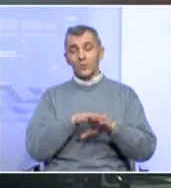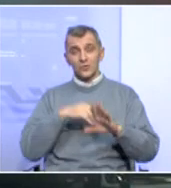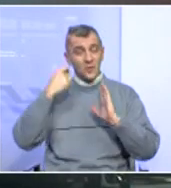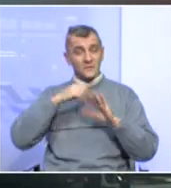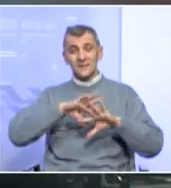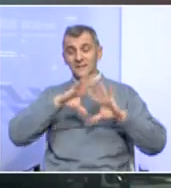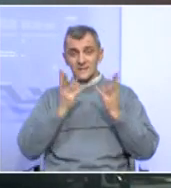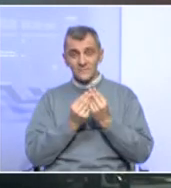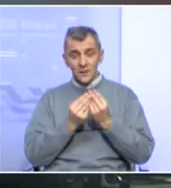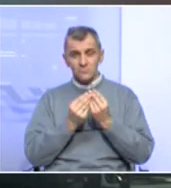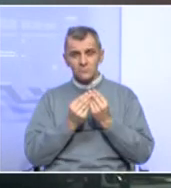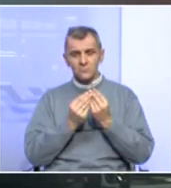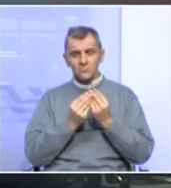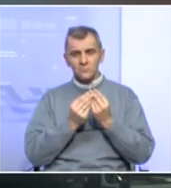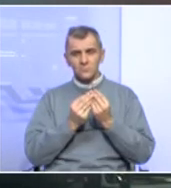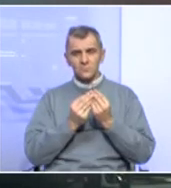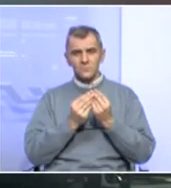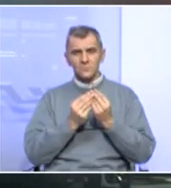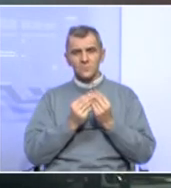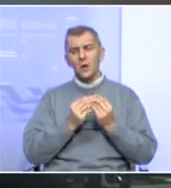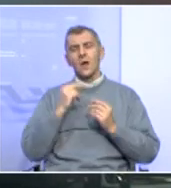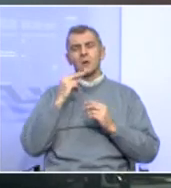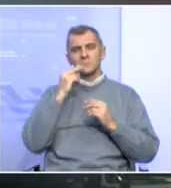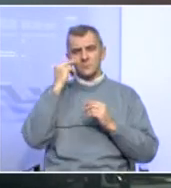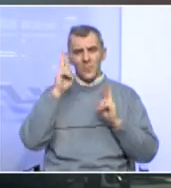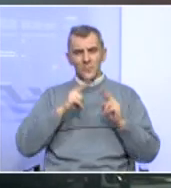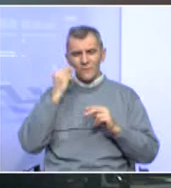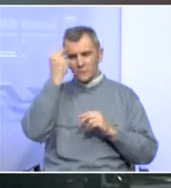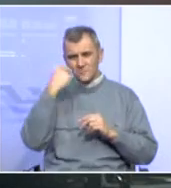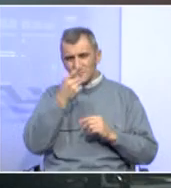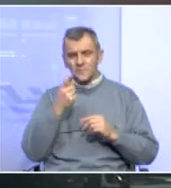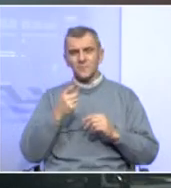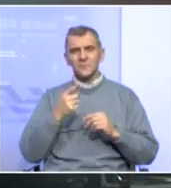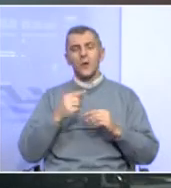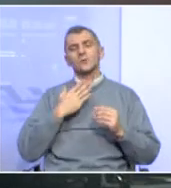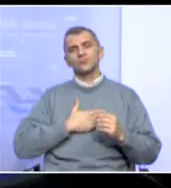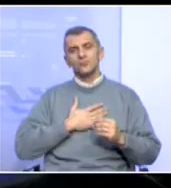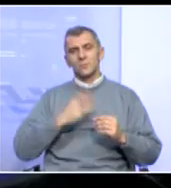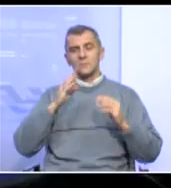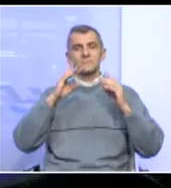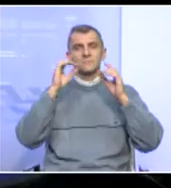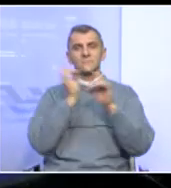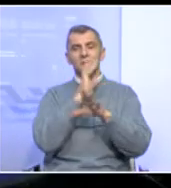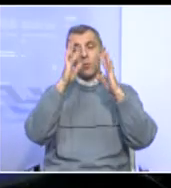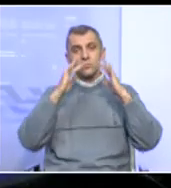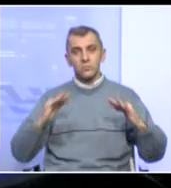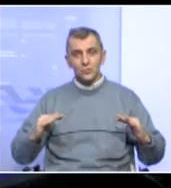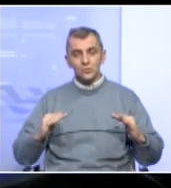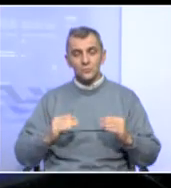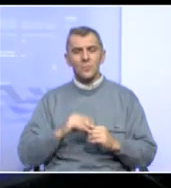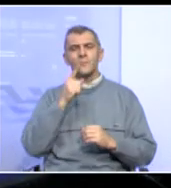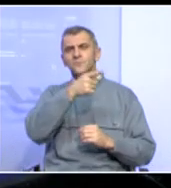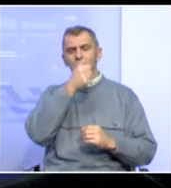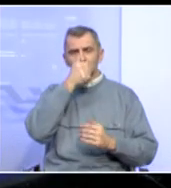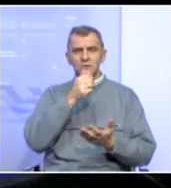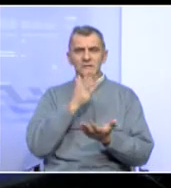svim pripadnicima pravoslavne vjeroispovijesti poželim sretan Božić. Gospodine Jerlagiću, sve ovo što se